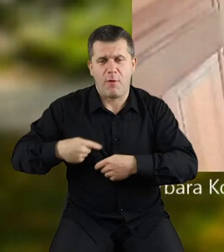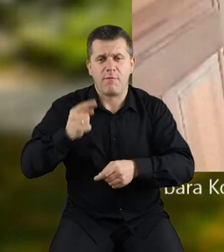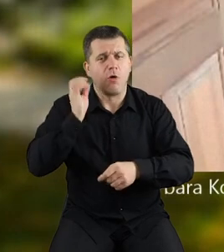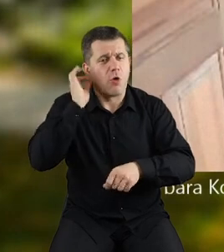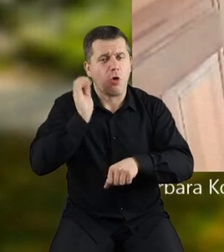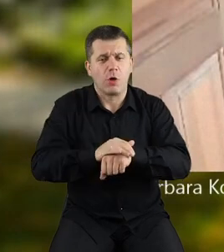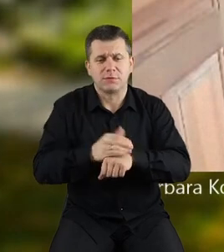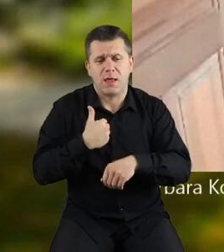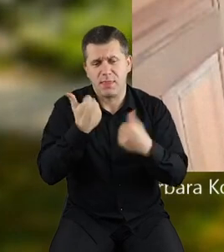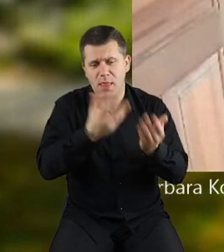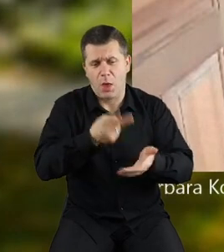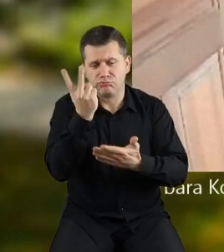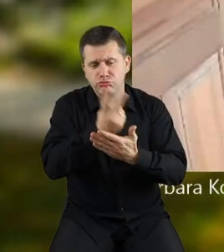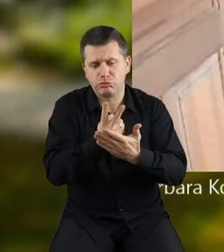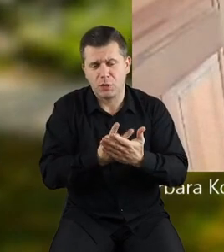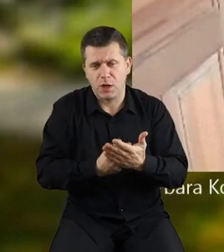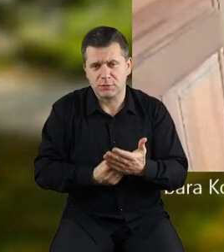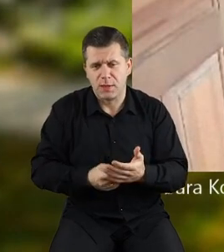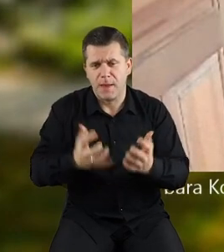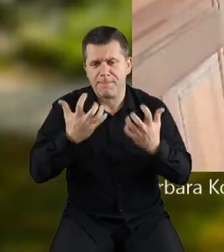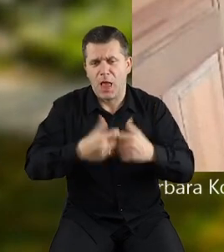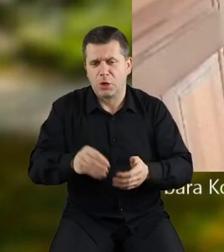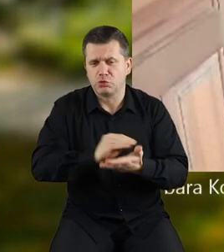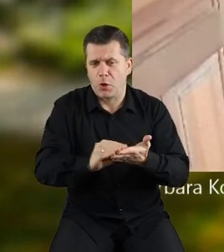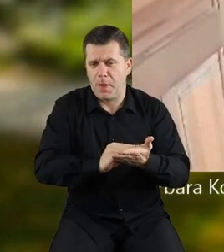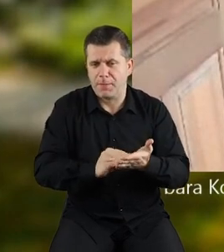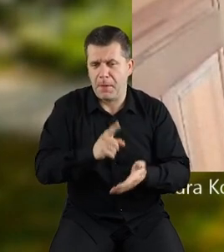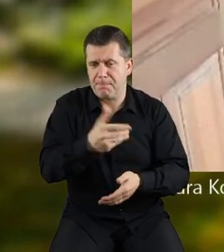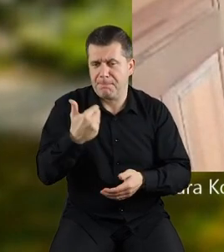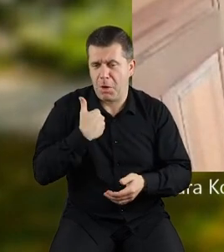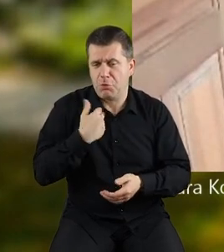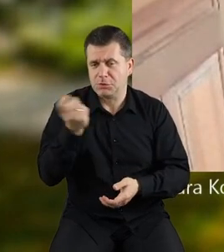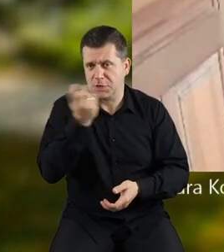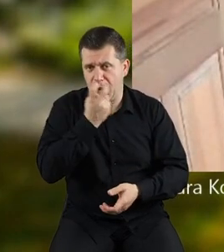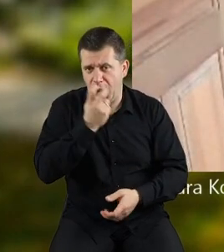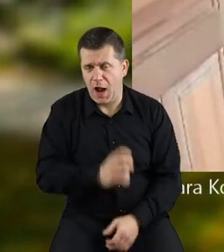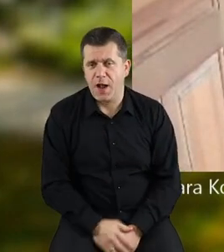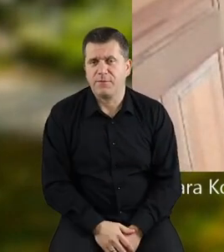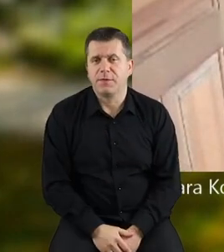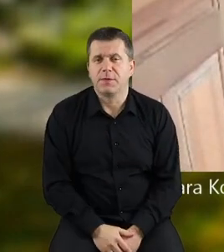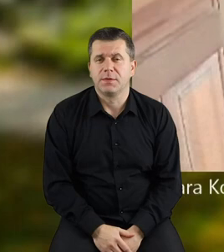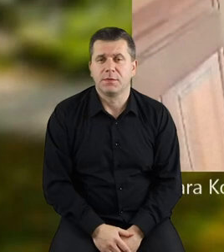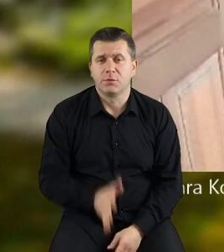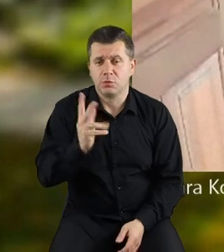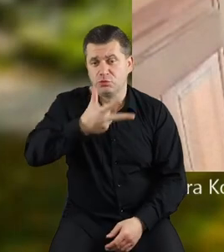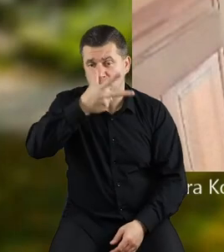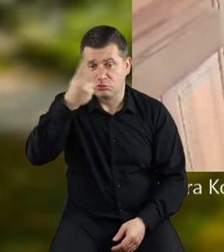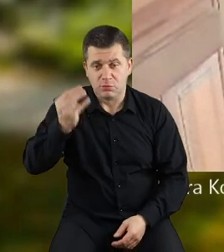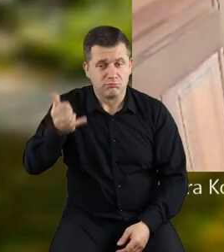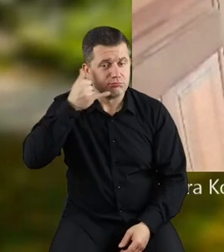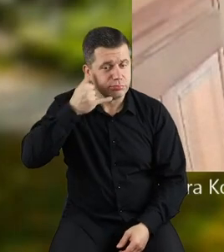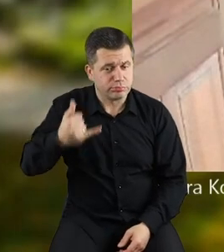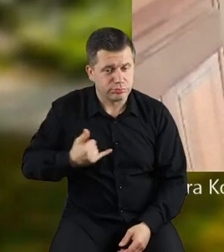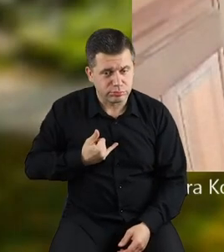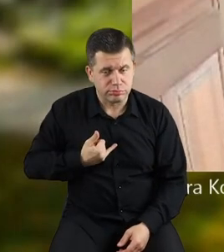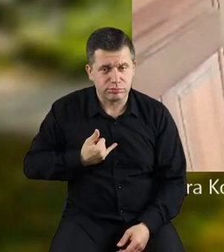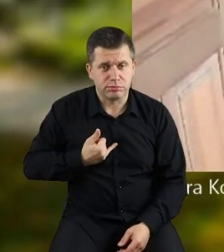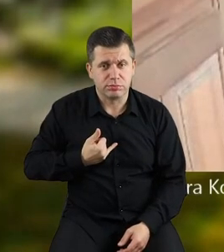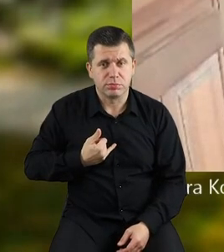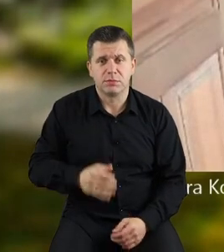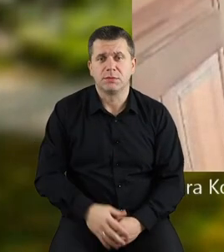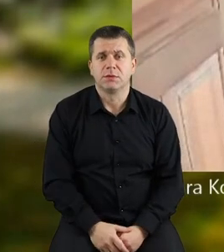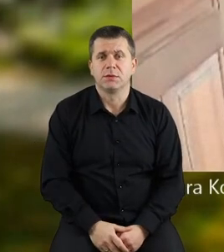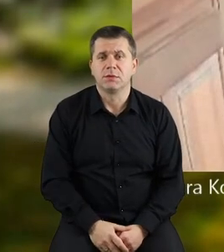przez koleżankę, której dałam do przeczytania maszynopis, bo była go ciekawa. I po trzech dniach zadzwonił do